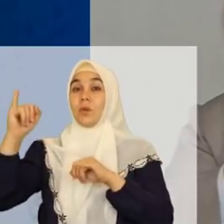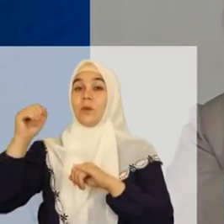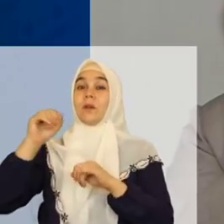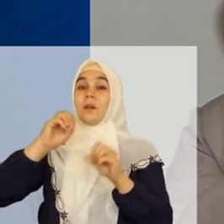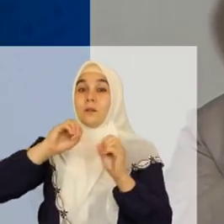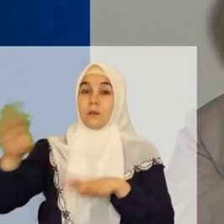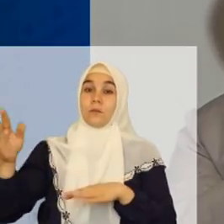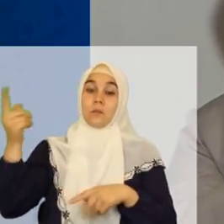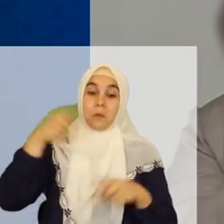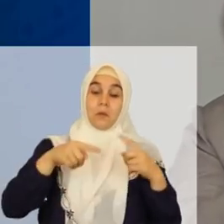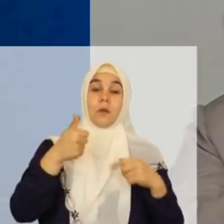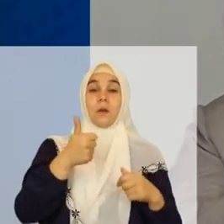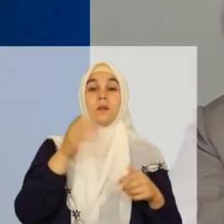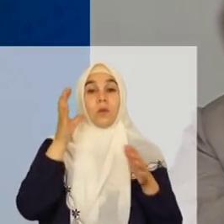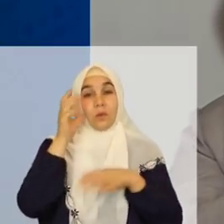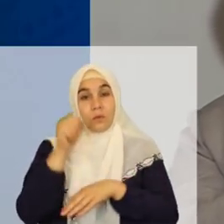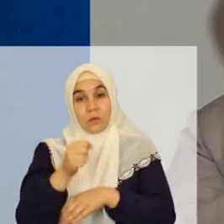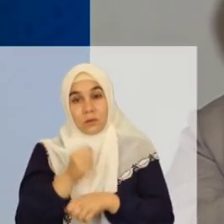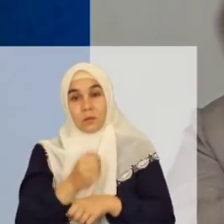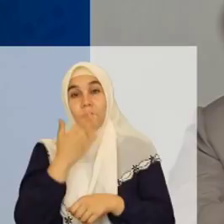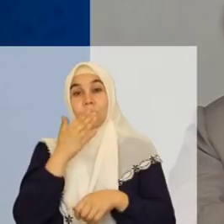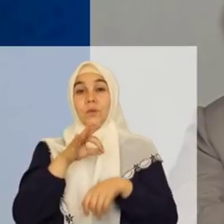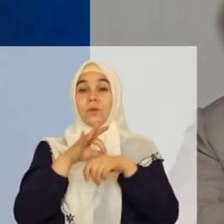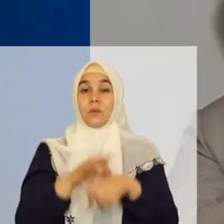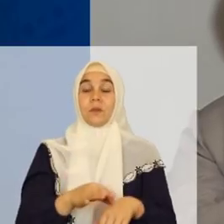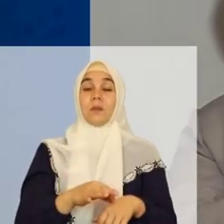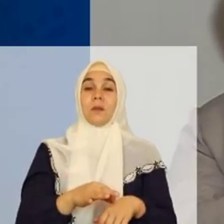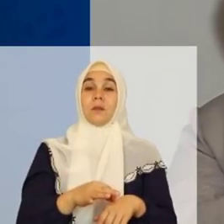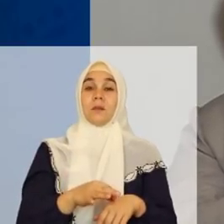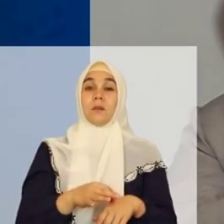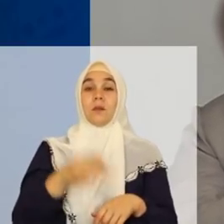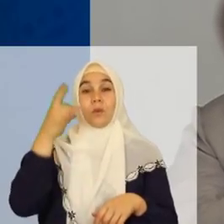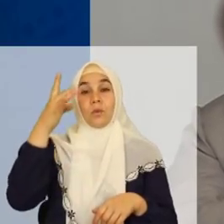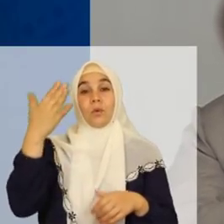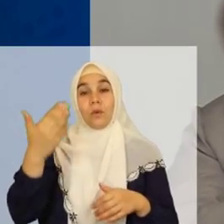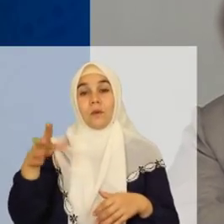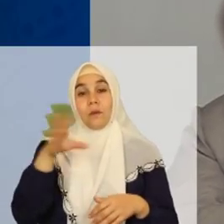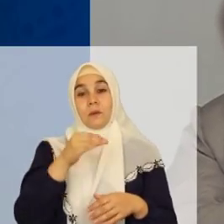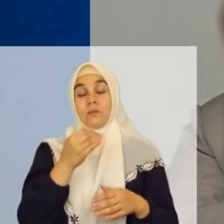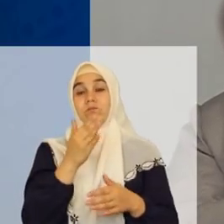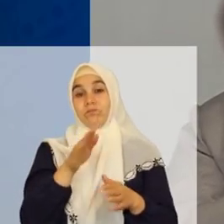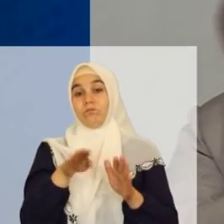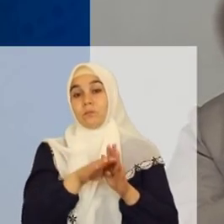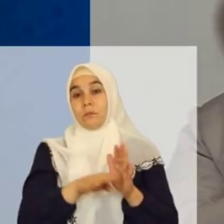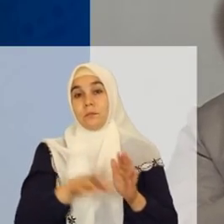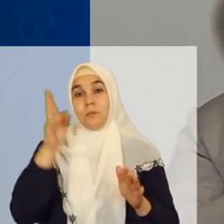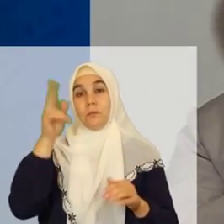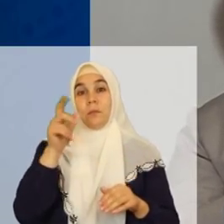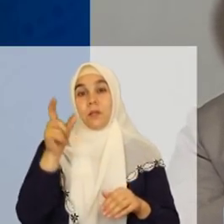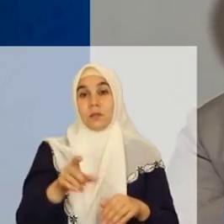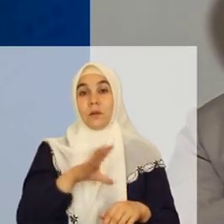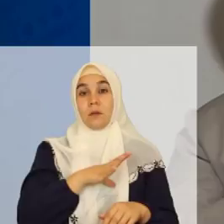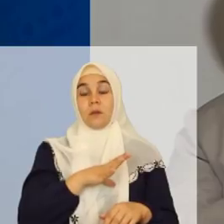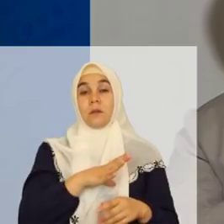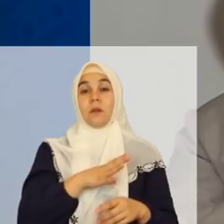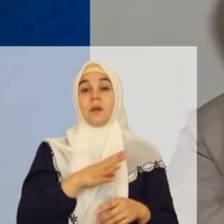yomonliklardan bittasi ham yo'q. Namozini vaqtida o'qiyapti, ro'zasini yaxshilab tutyapti, odob axloqi joyida, taqvodor,